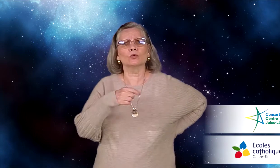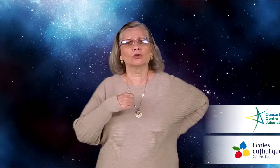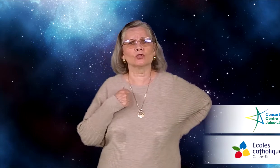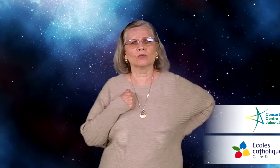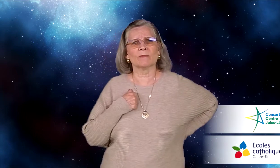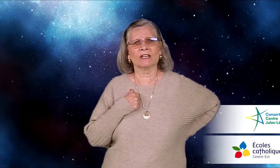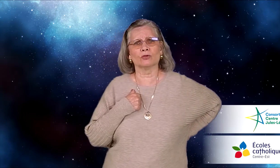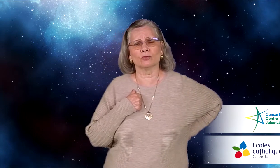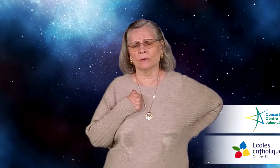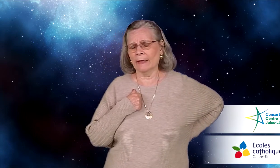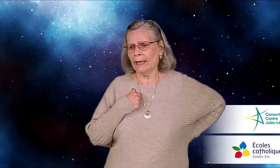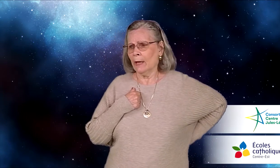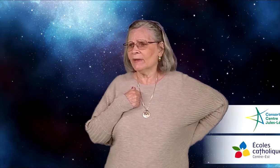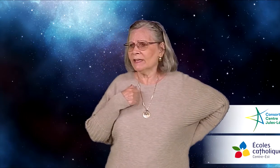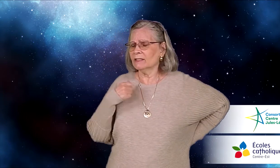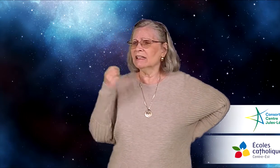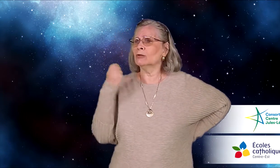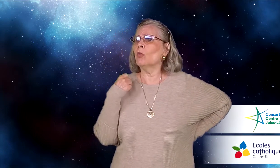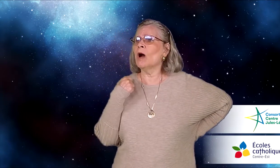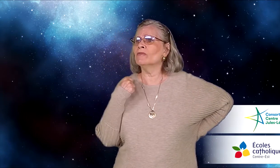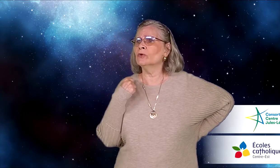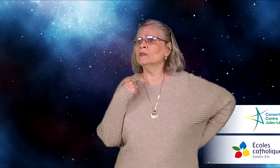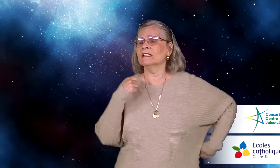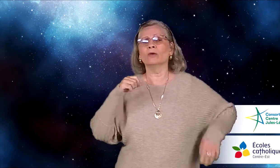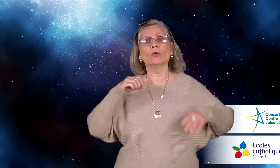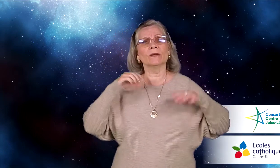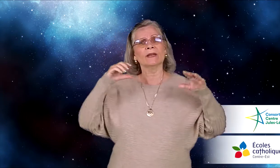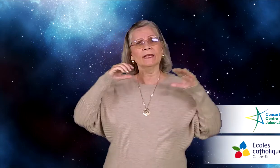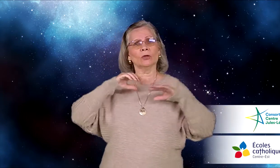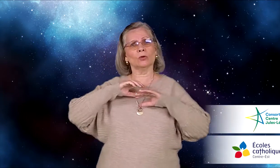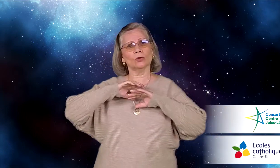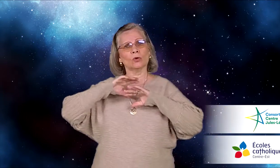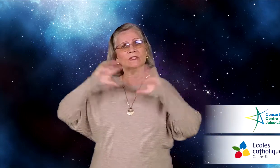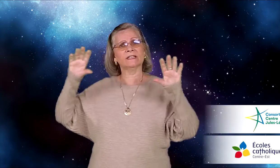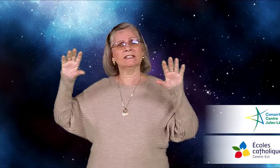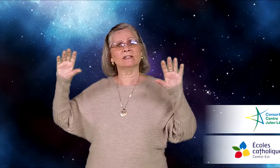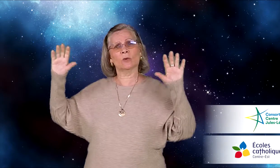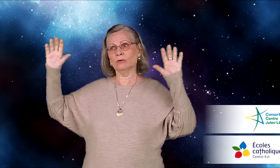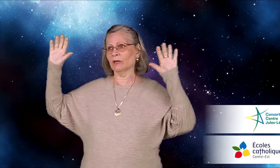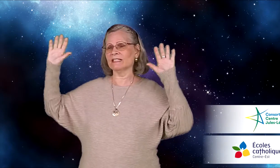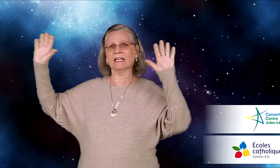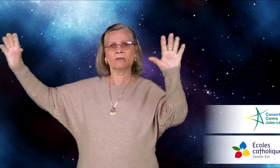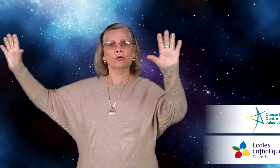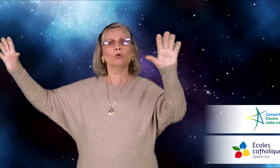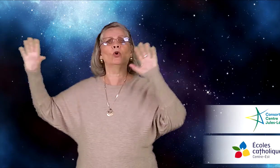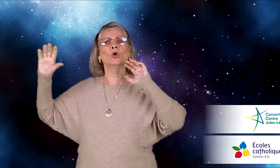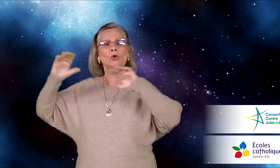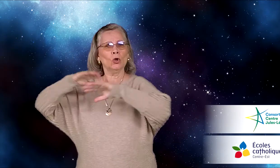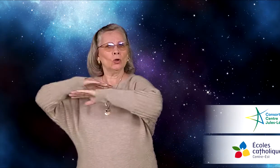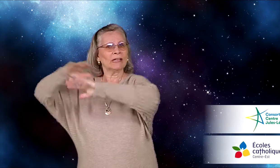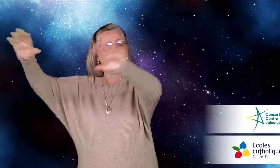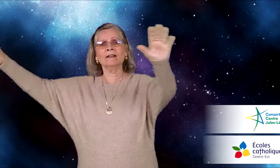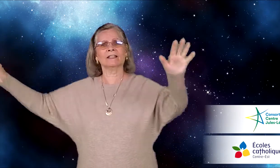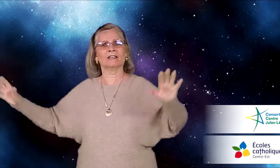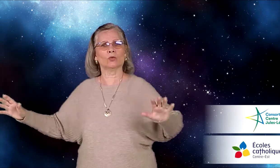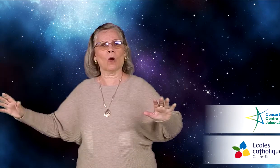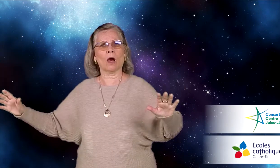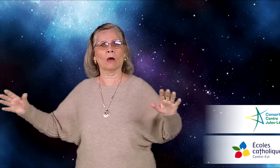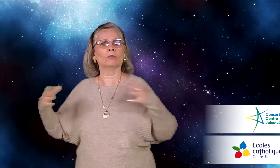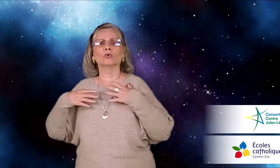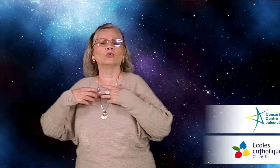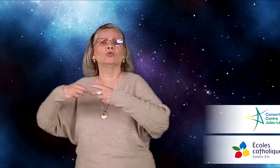Et quelle autre chose aimerais-tu ? Bien, les trois voeux, c'est qu'on aimerait que le Conseil des étoiles nous réserve un grand